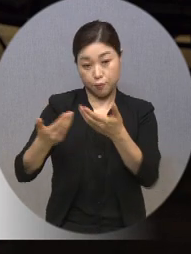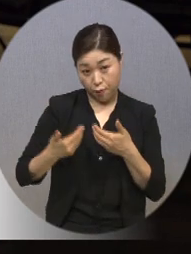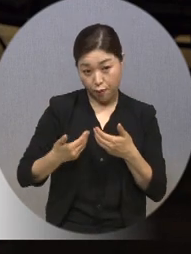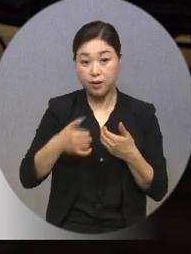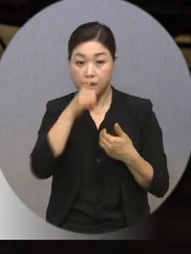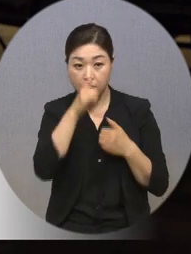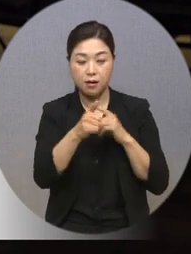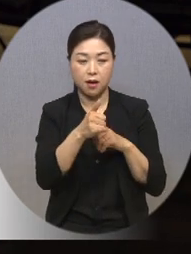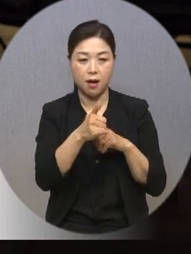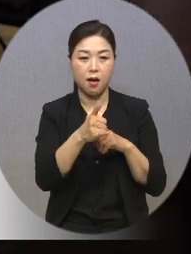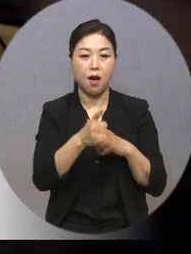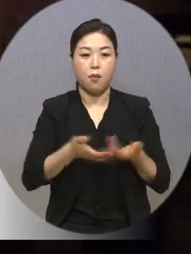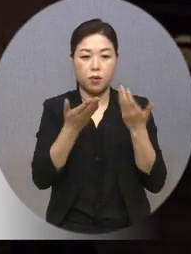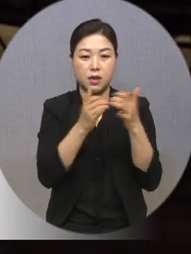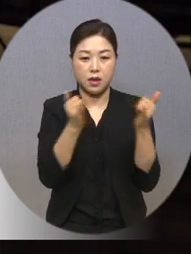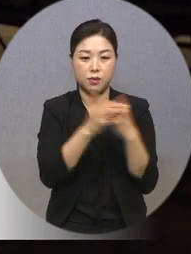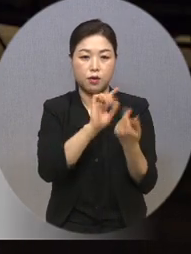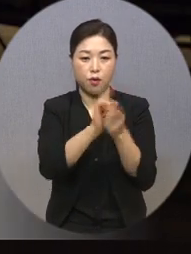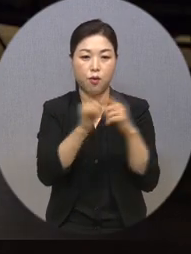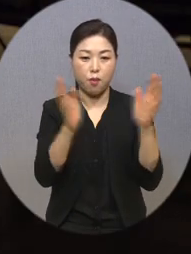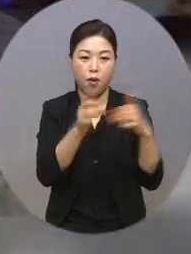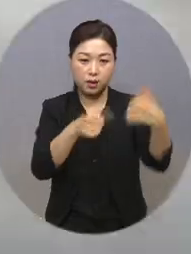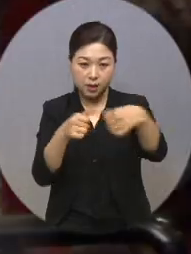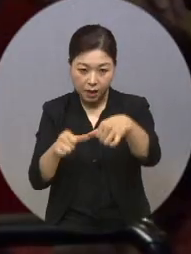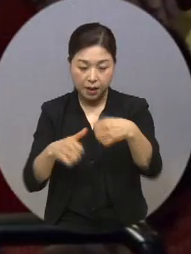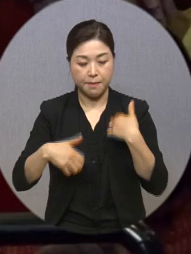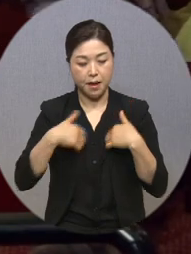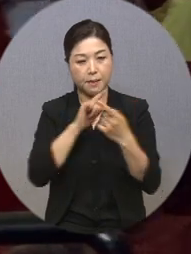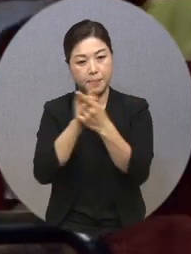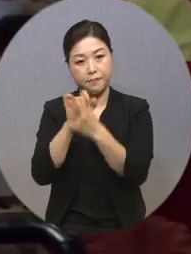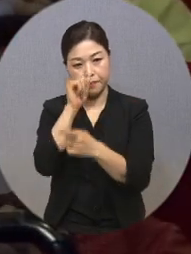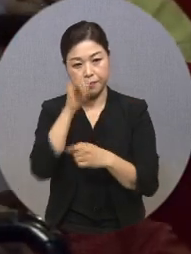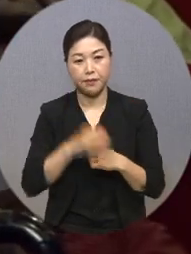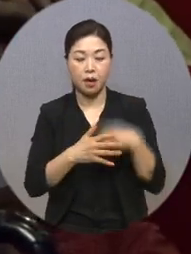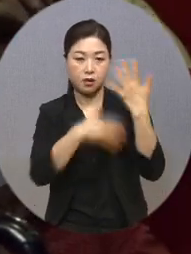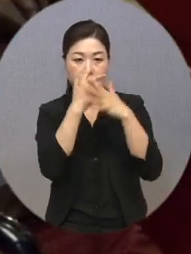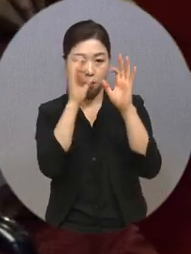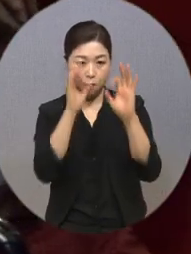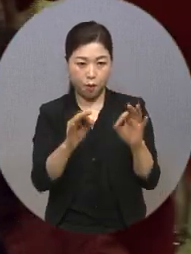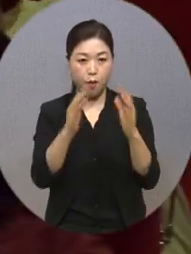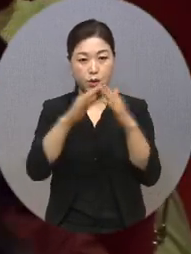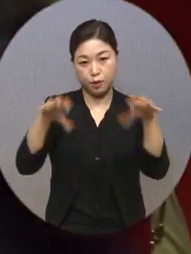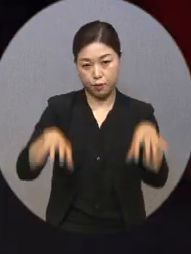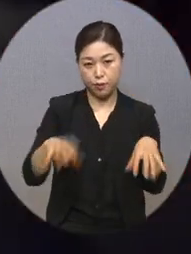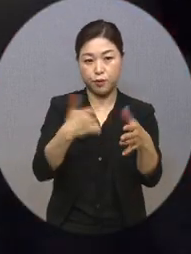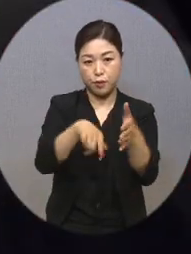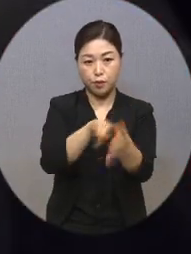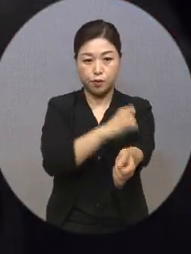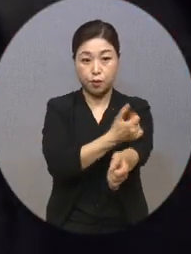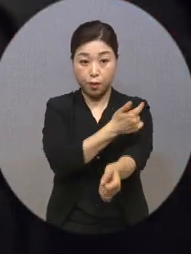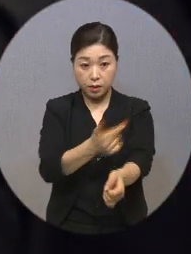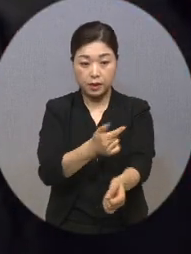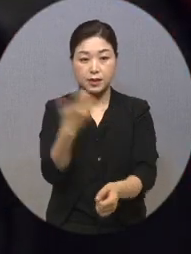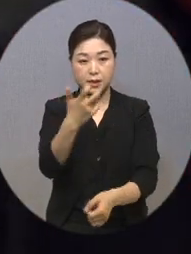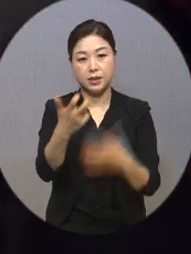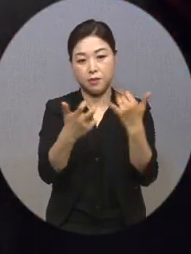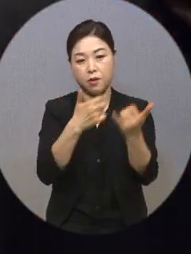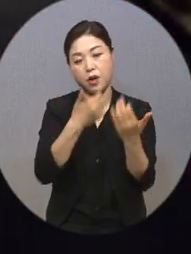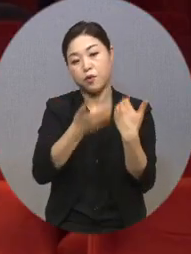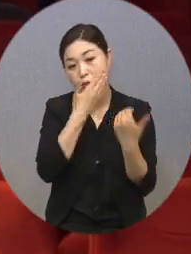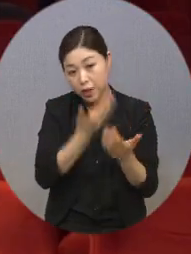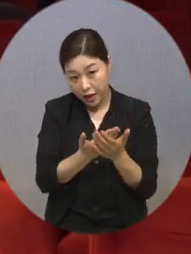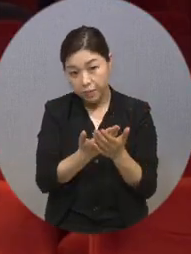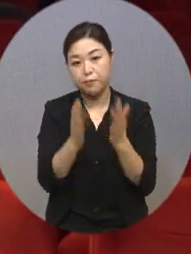하고 광역 퓨마 저술을 * 간을 해둡니다 영화 감상을 통해 이웃을 위해 수고를 아끼지 않는 70명의 귀한